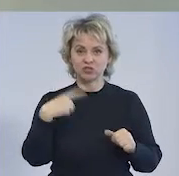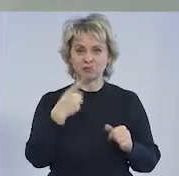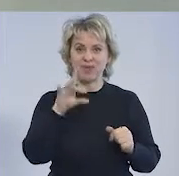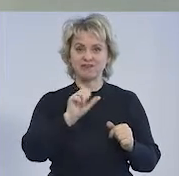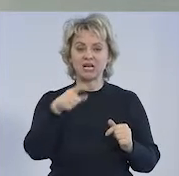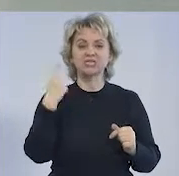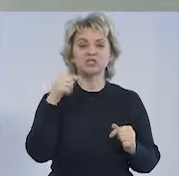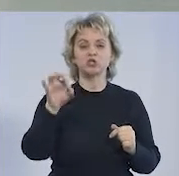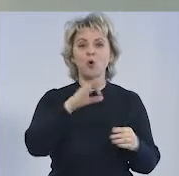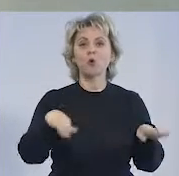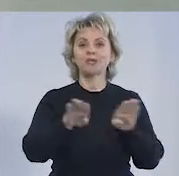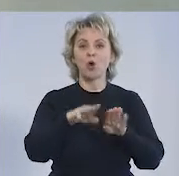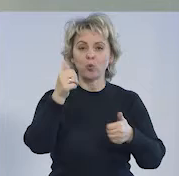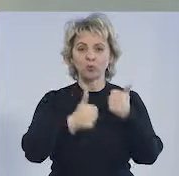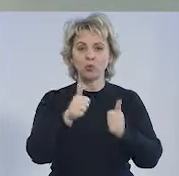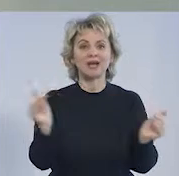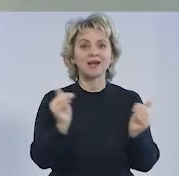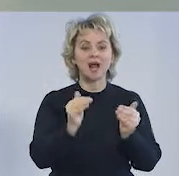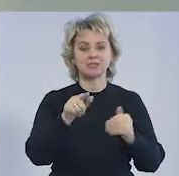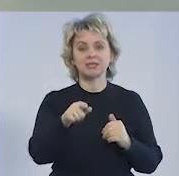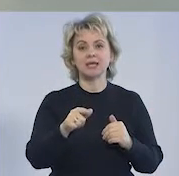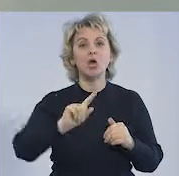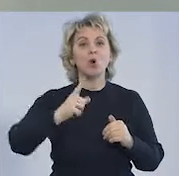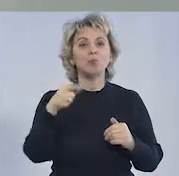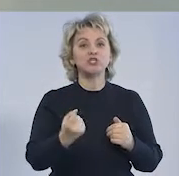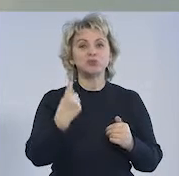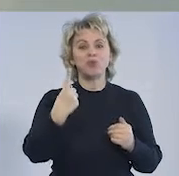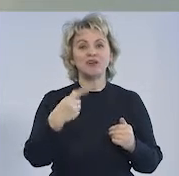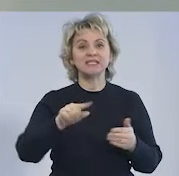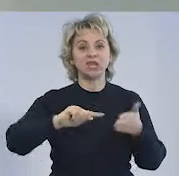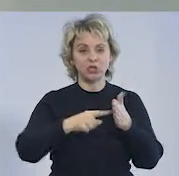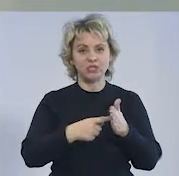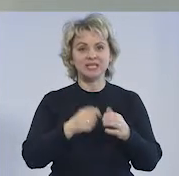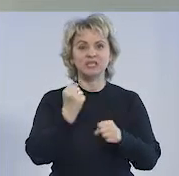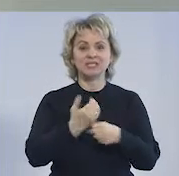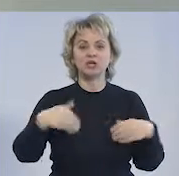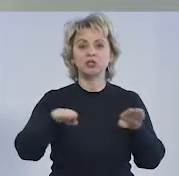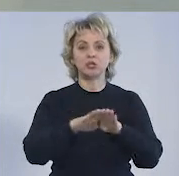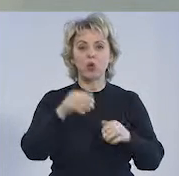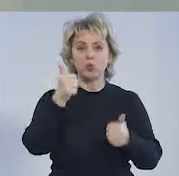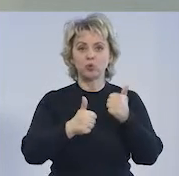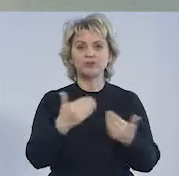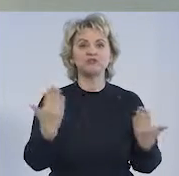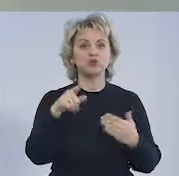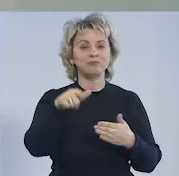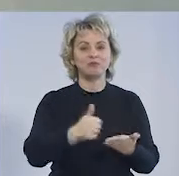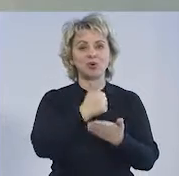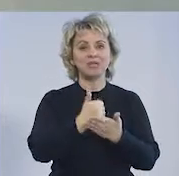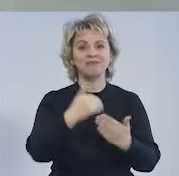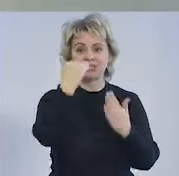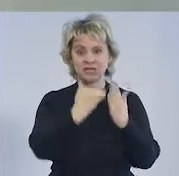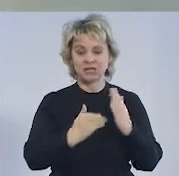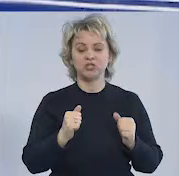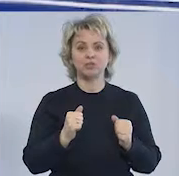первый раз слышит о таком конкурсе, вкратце. Почему возникла идея именно сделать такой конкурс и в чем его главная